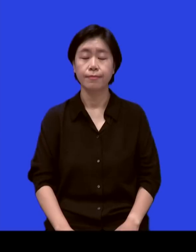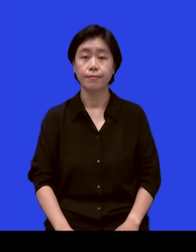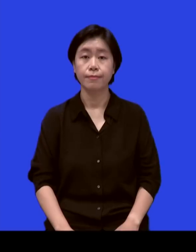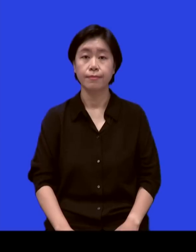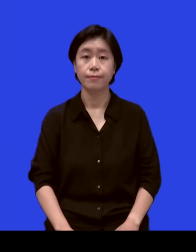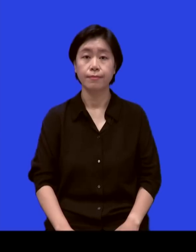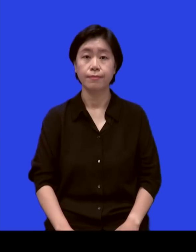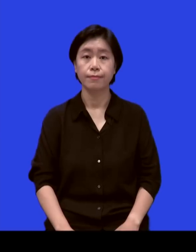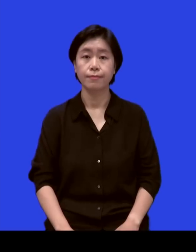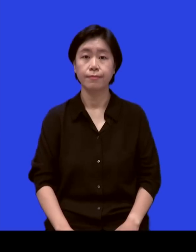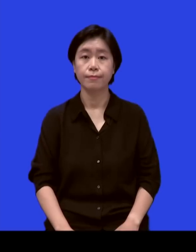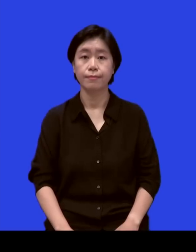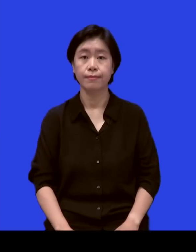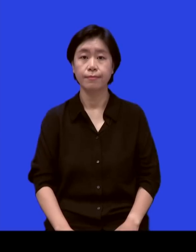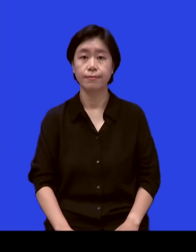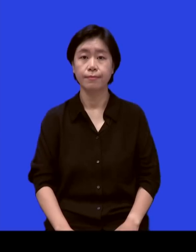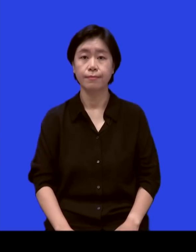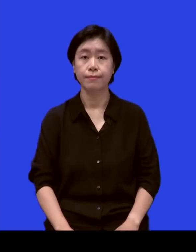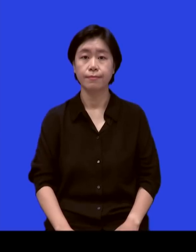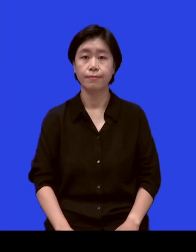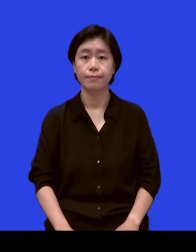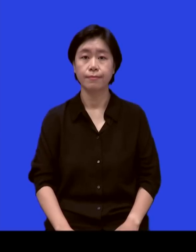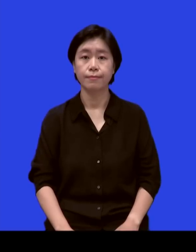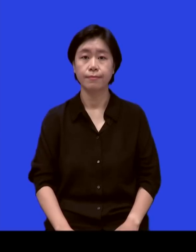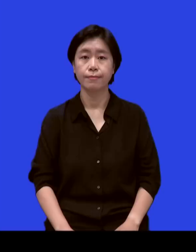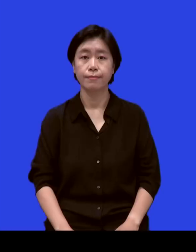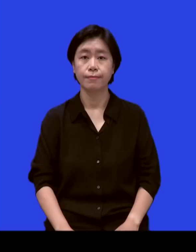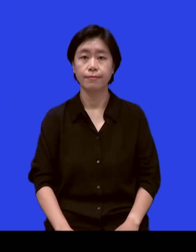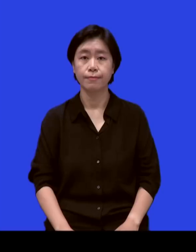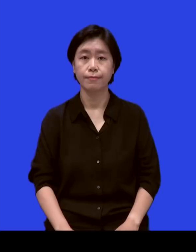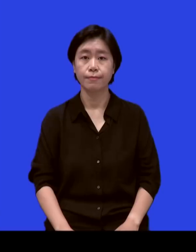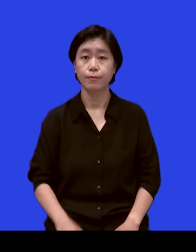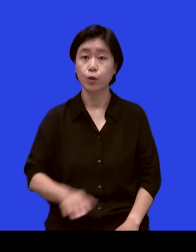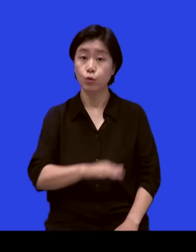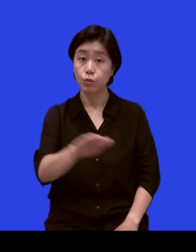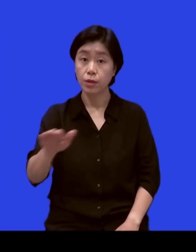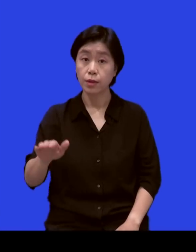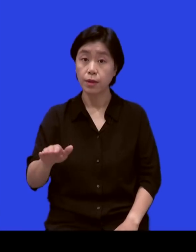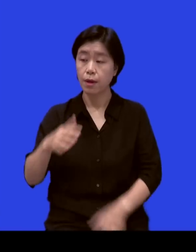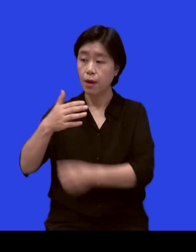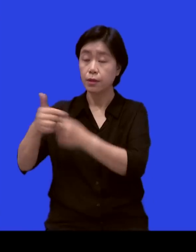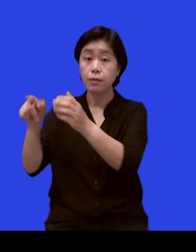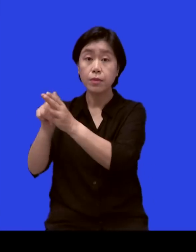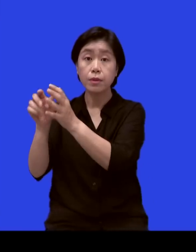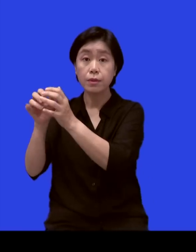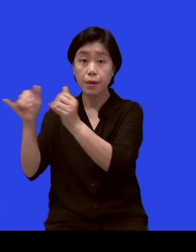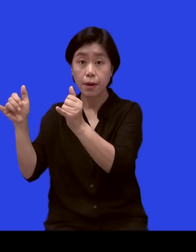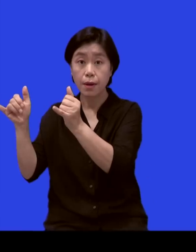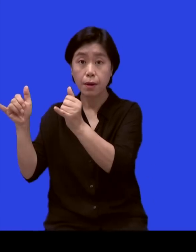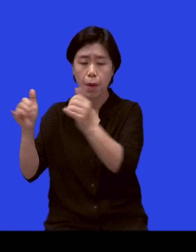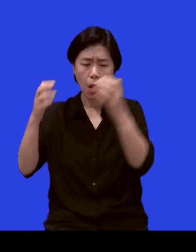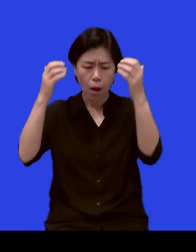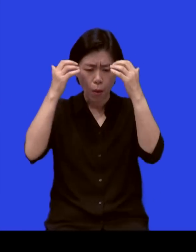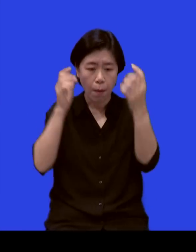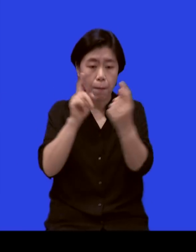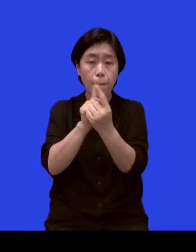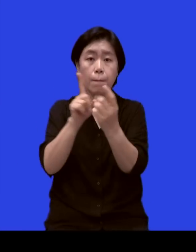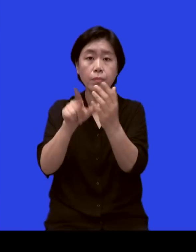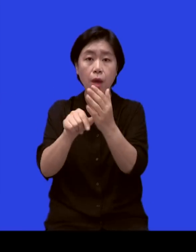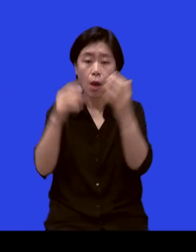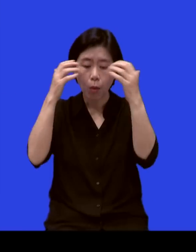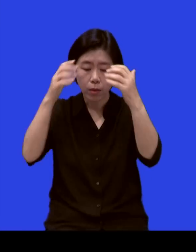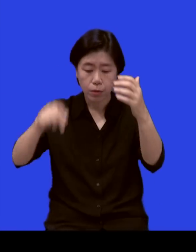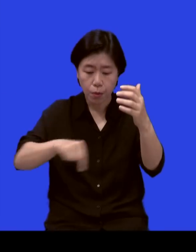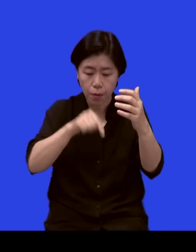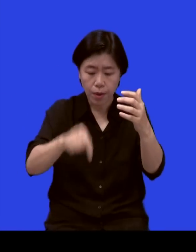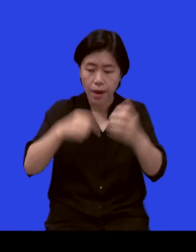우리 크리스찬들은 늘 그 고난이 축복이라는 이야기가 그 고난 속에 함께 하시는 하나님을 봐야 되는데 네. 우리는